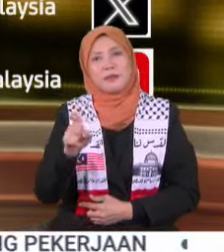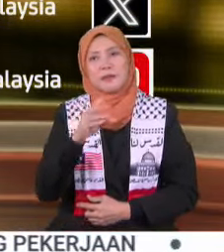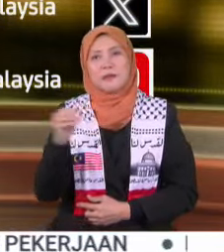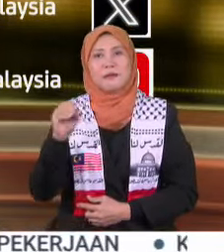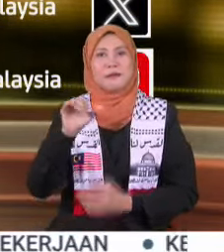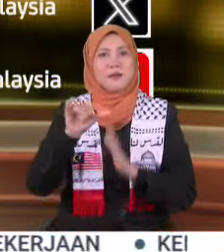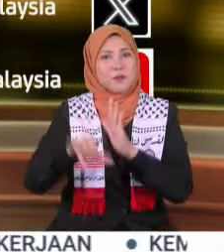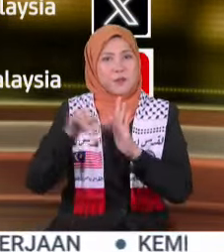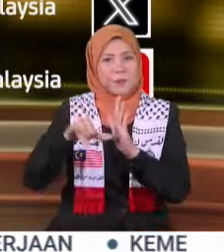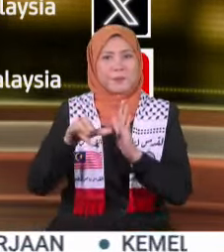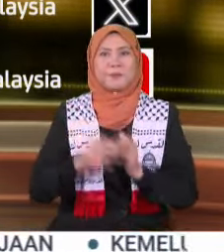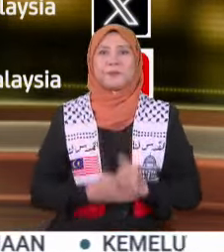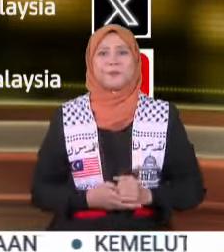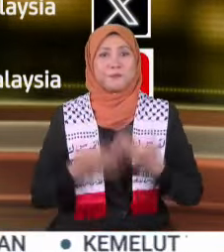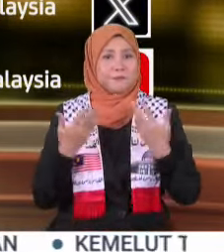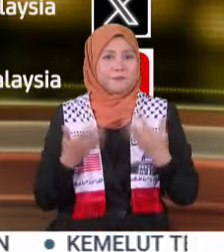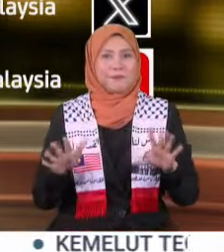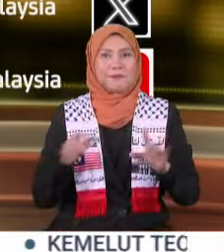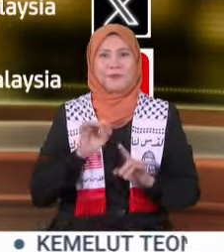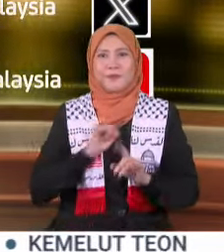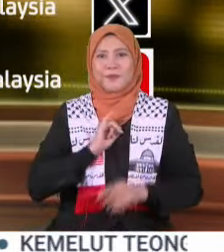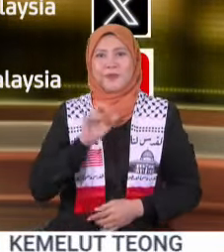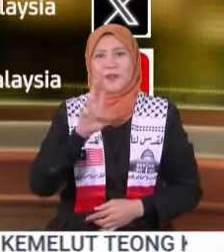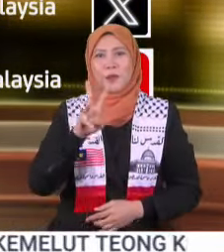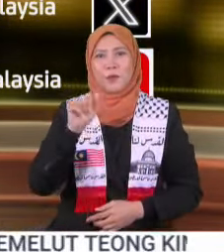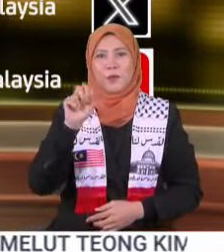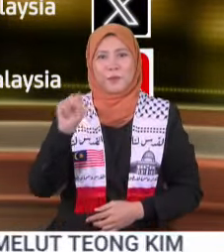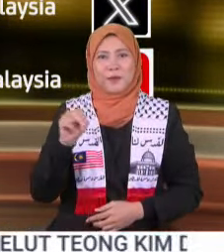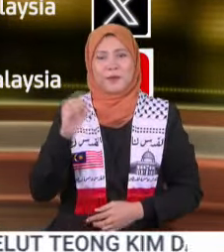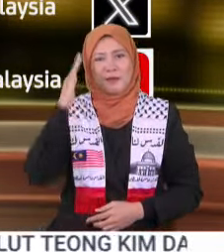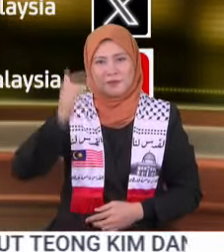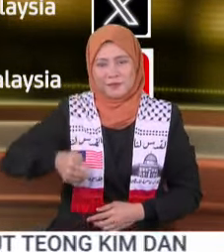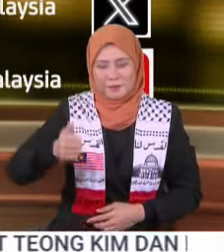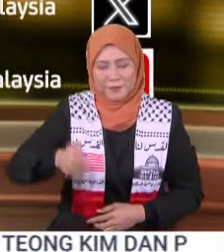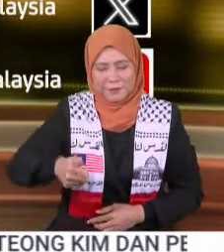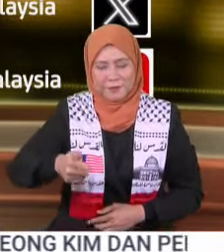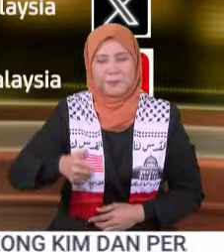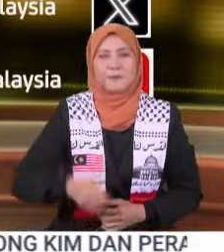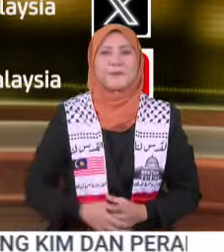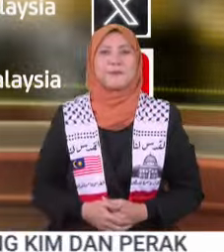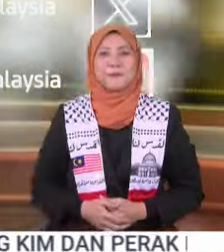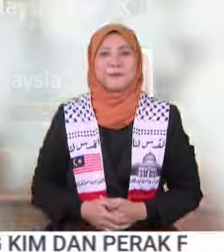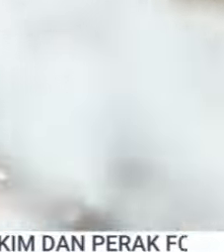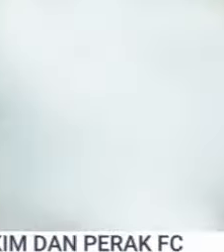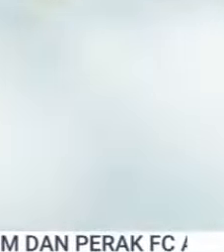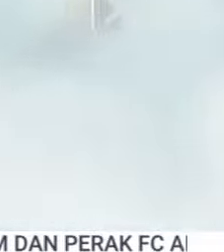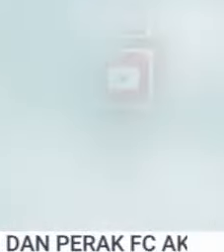juga YouTube kami. Baiklah, sekian sahaja pada saya, Wan Hafiz. Assalamualaikum dan salam Malaysia Madani.